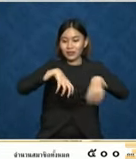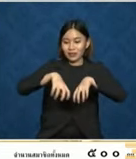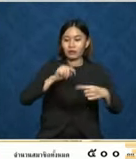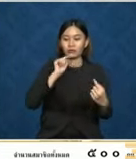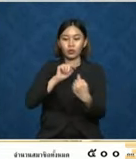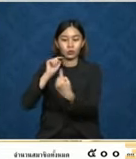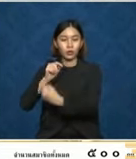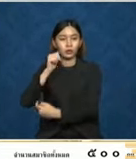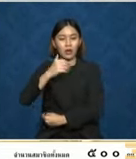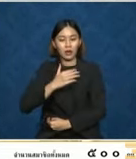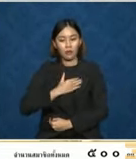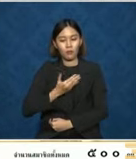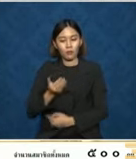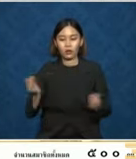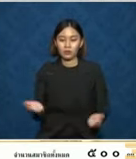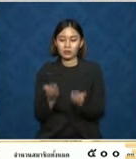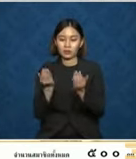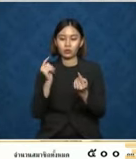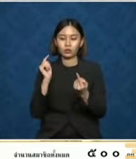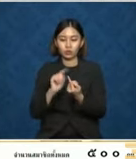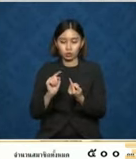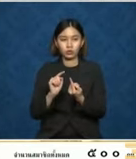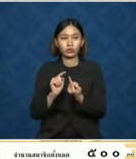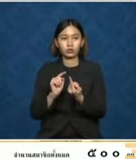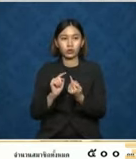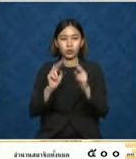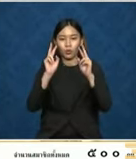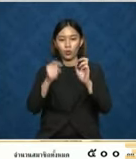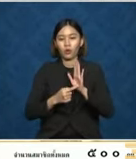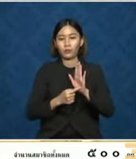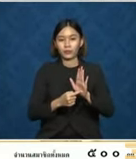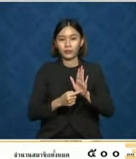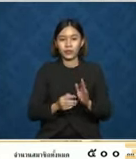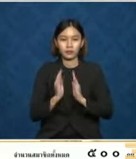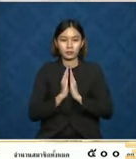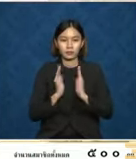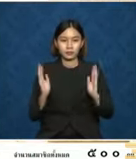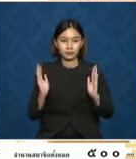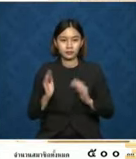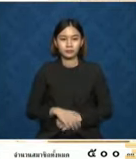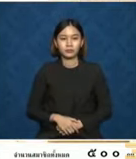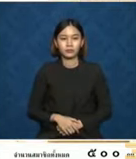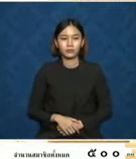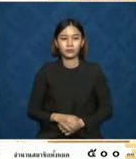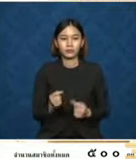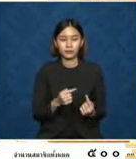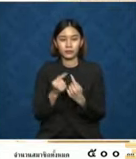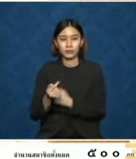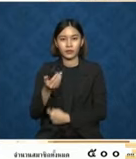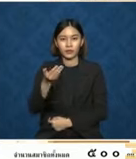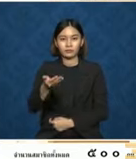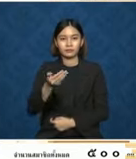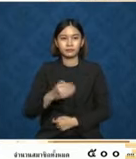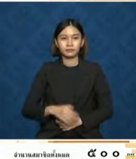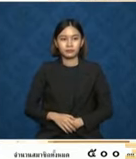างเหมาะสมผมจึงขอสนับสนุนในหลักการในยตินี้ครับขอบคุณครับ ครับขอบคุณครับเชิญท่านศศินัน